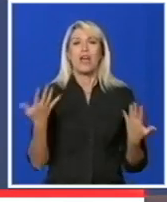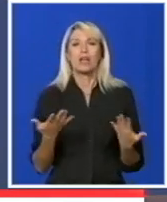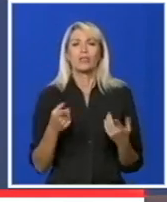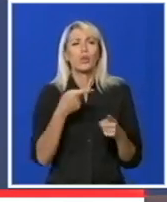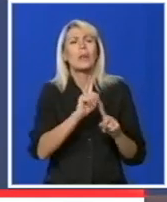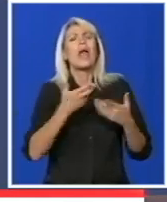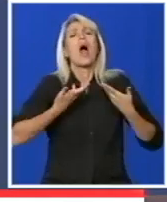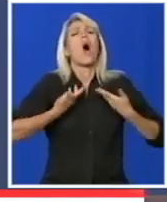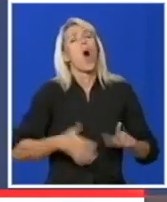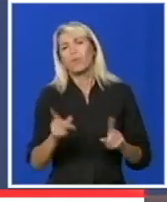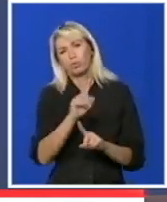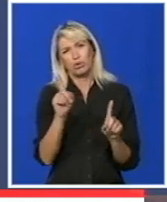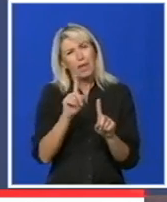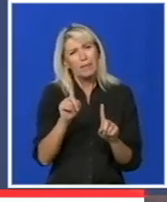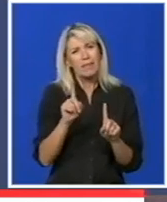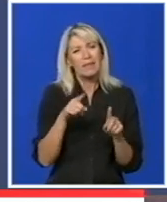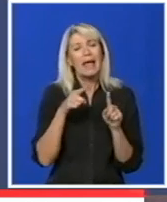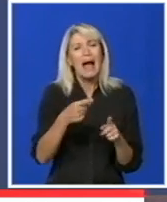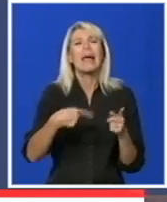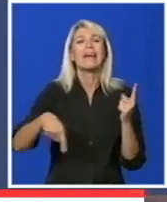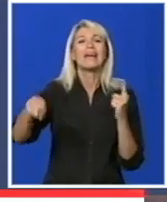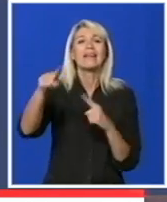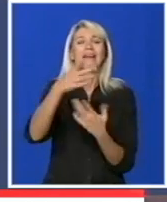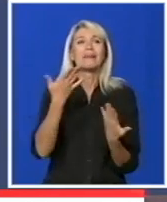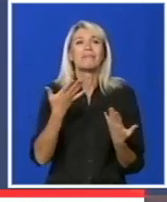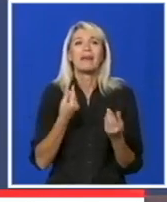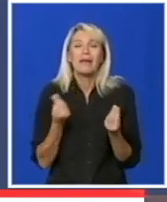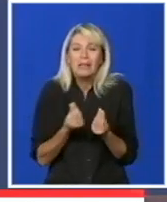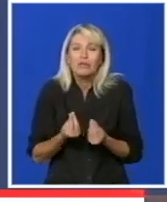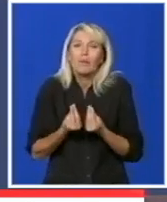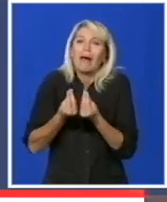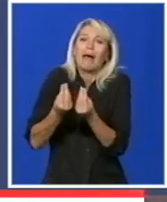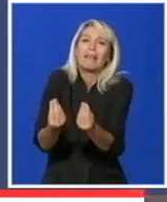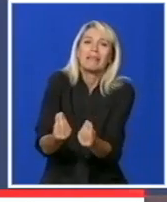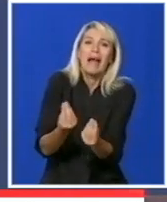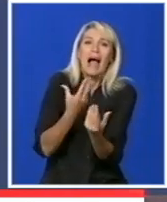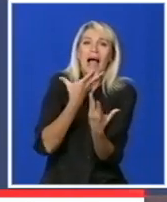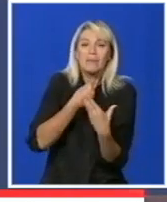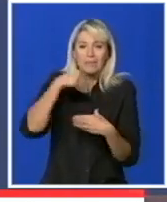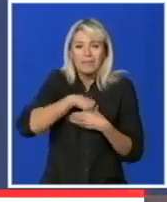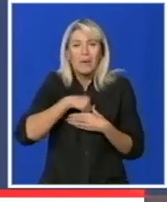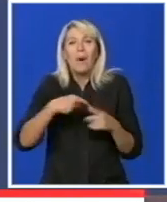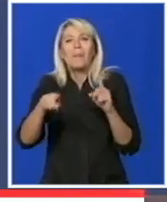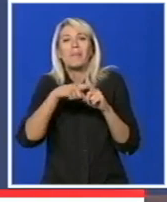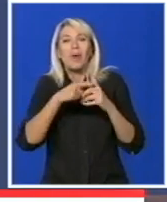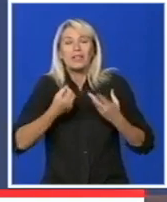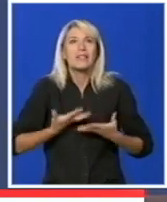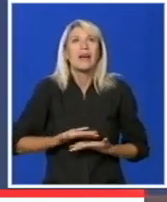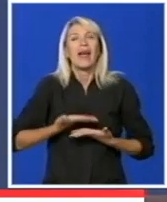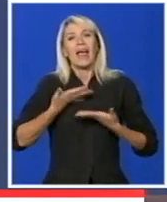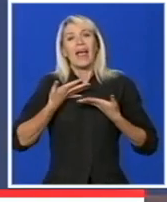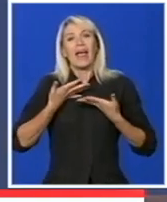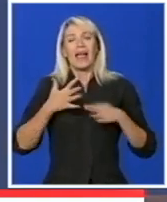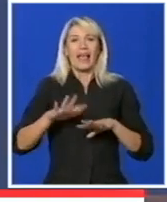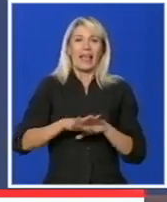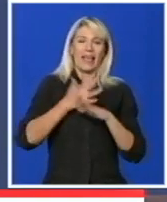nego jednostavno i u pitanju da, znate, kad se čoveku da šansa da može duh da podiže, da može da podiže svoj, da